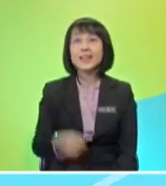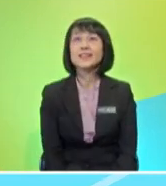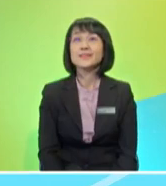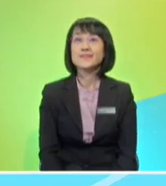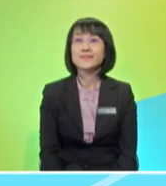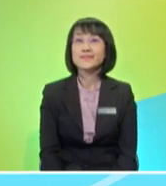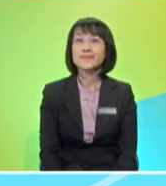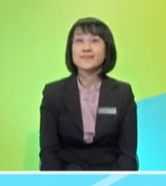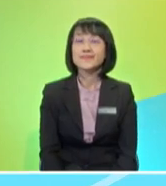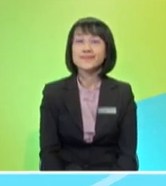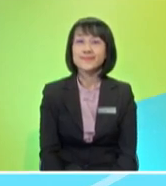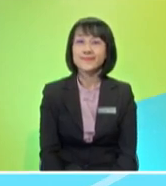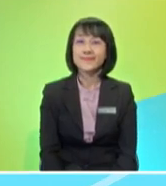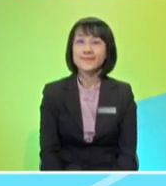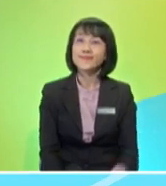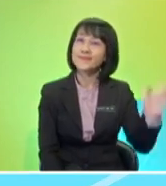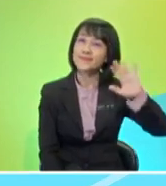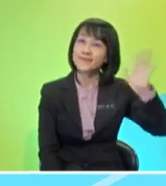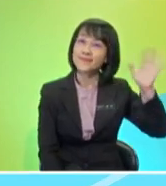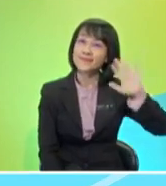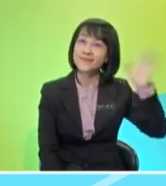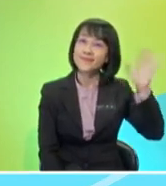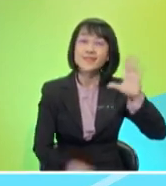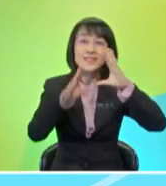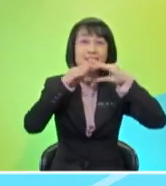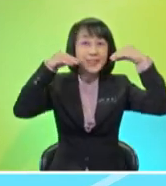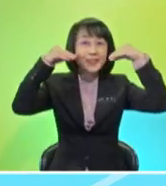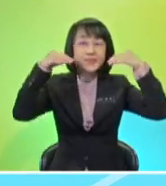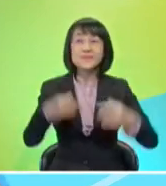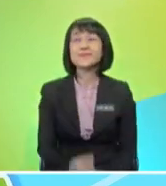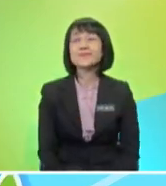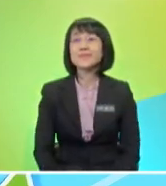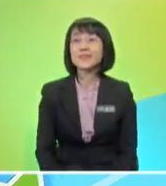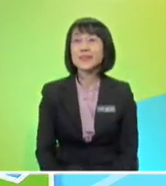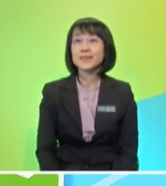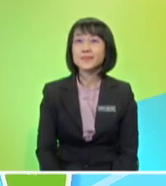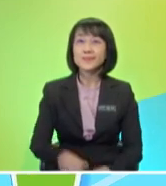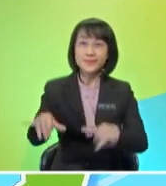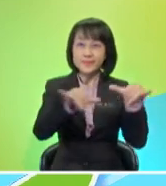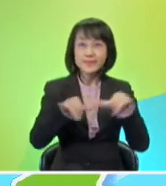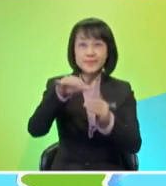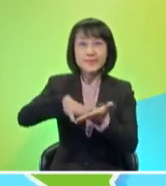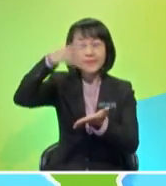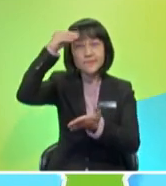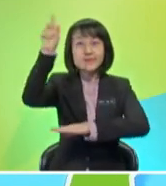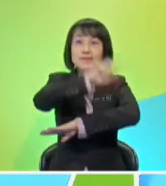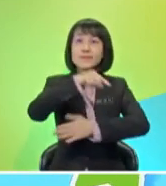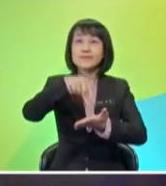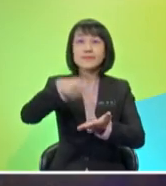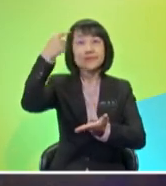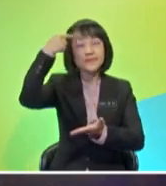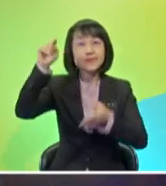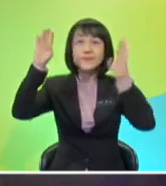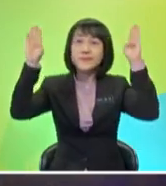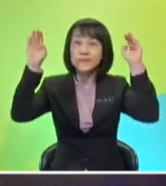Hai. Wah, tersenyum lebar mereka ya cikgu. Dan mungkin standard pembelajaran kita pada hari ini untuk mata pelajaran matematik tahun